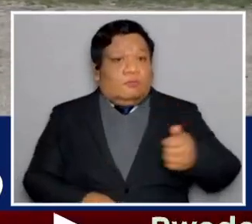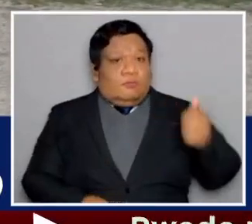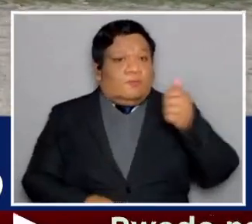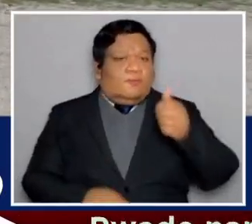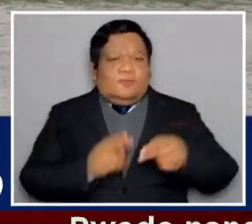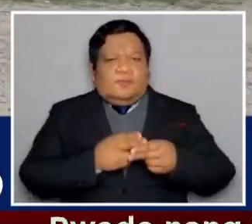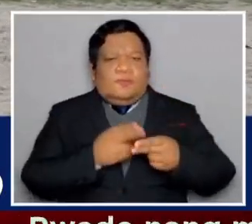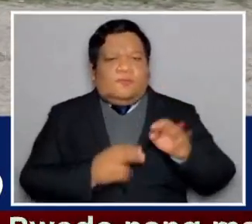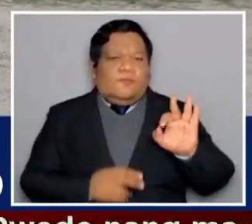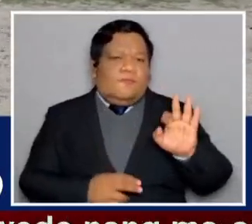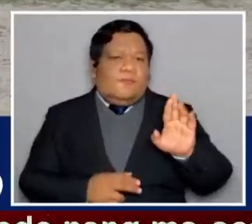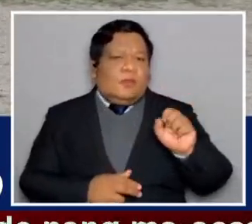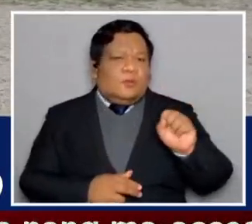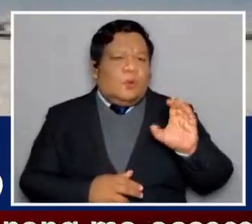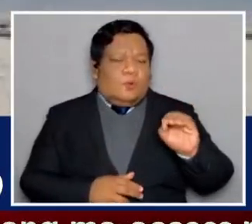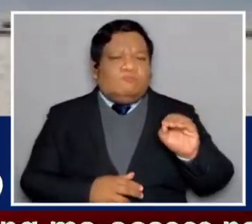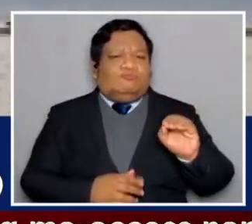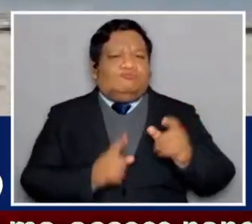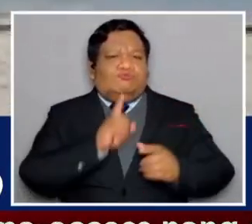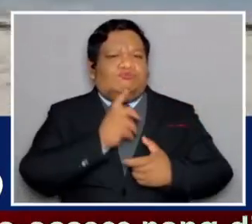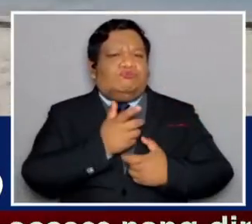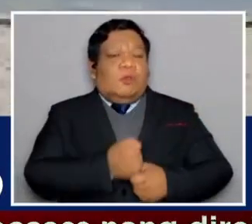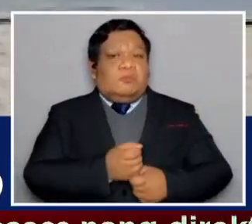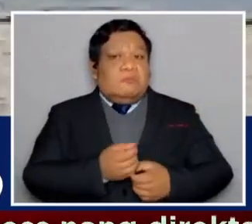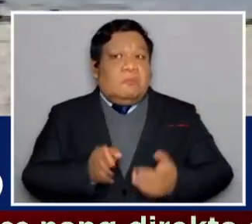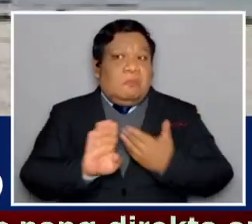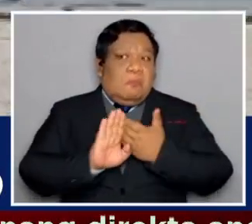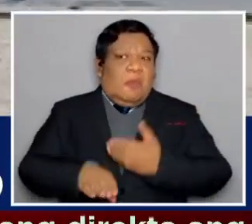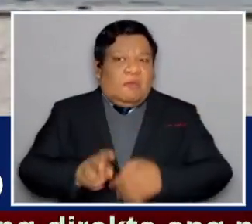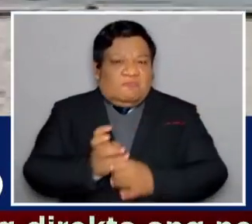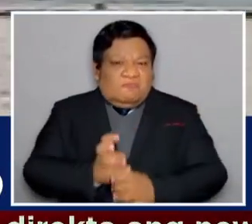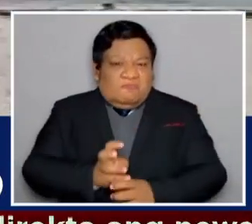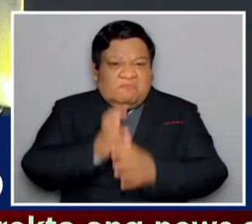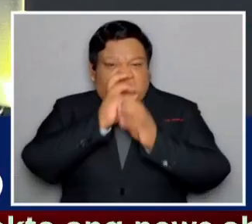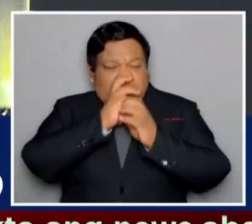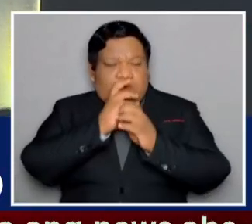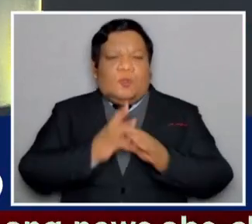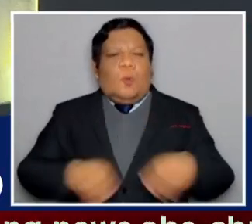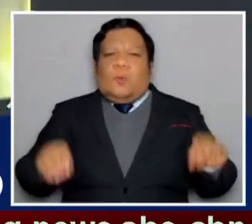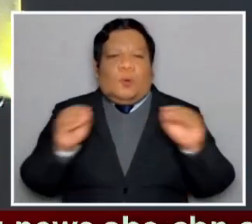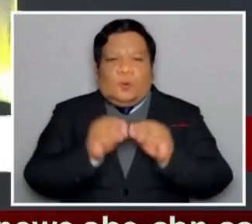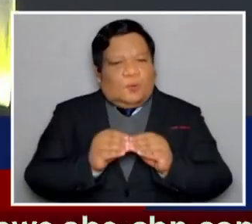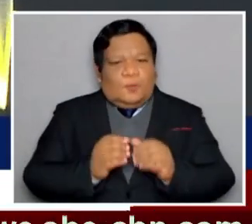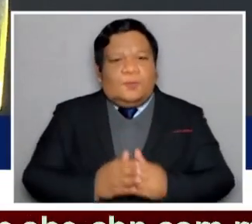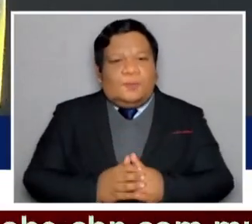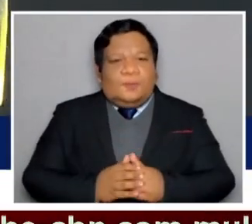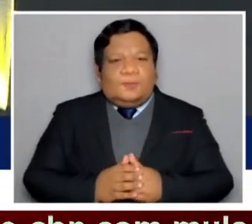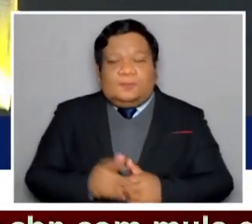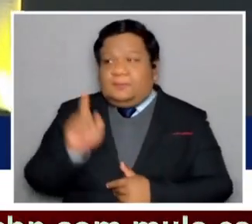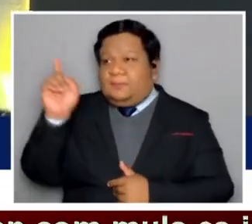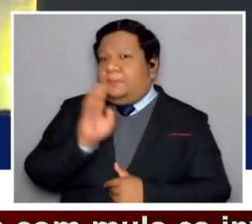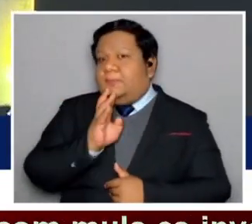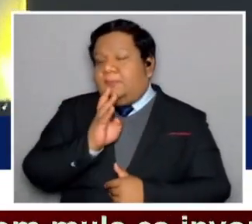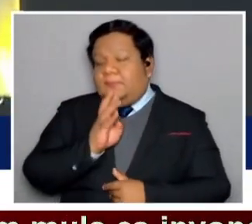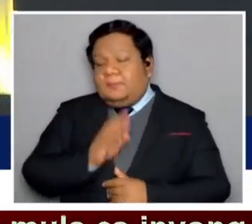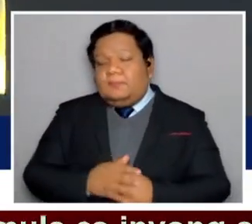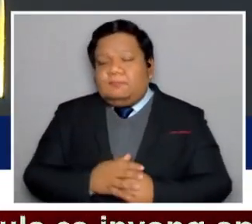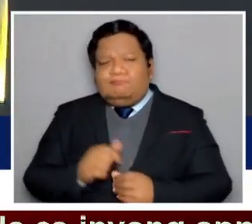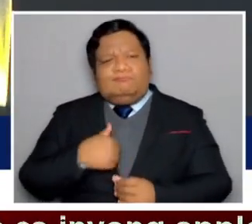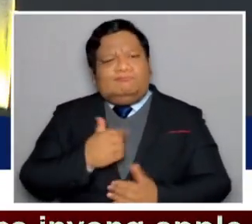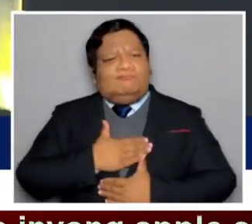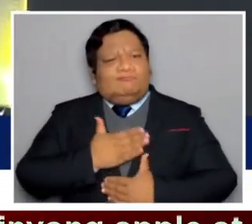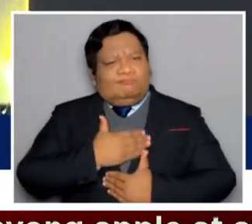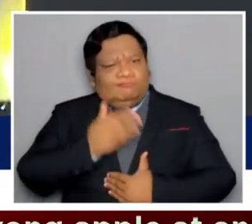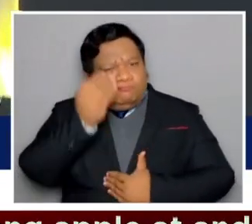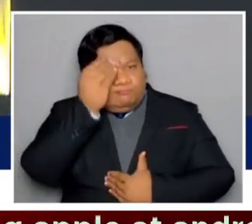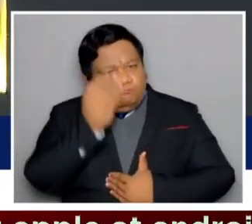na babalik ang mga paghihigpit bunsod ng COVID. I am pleased to inform you that the direction of the